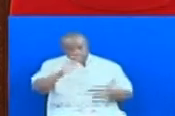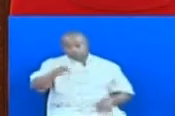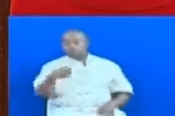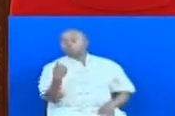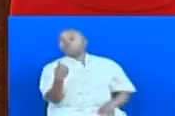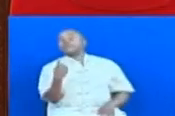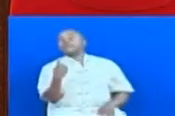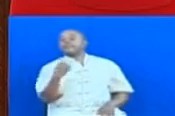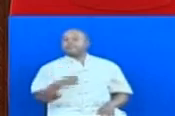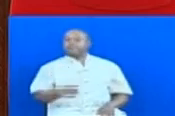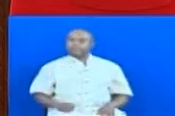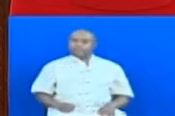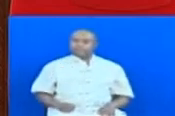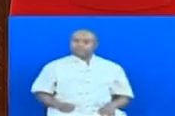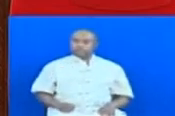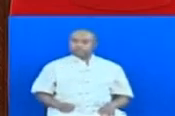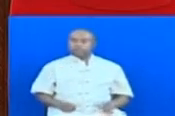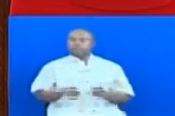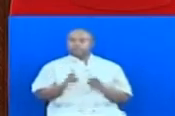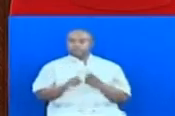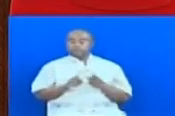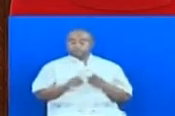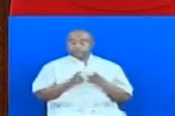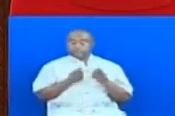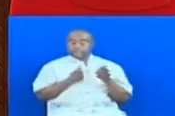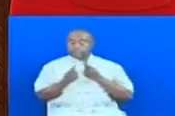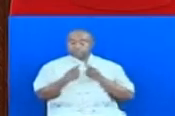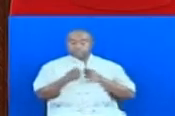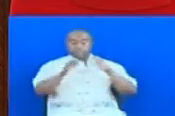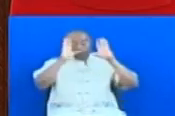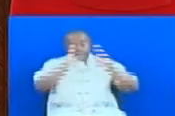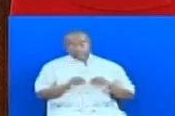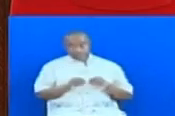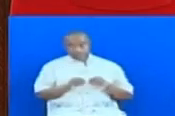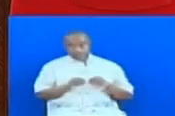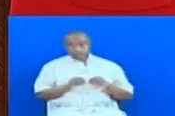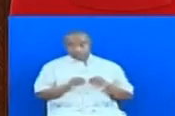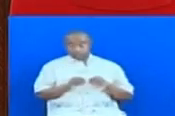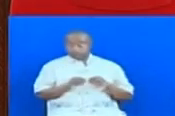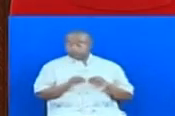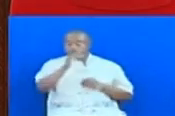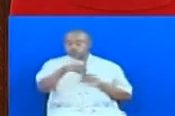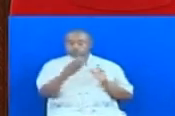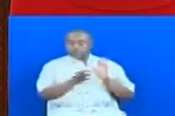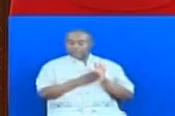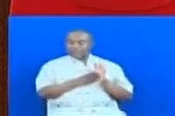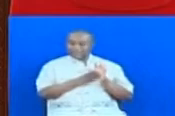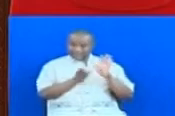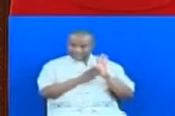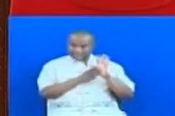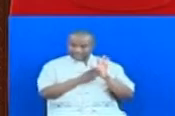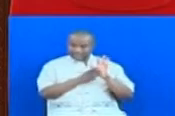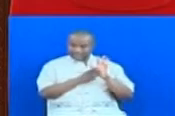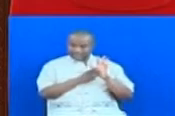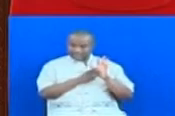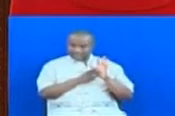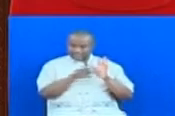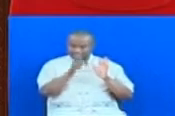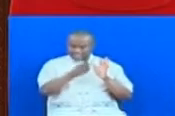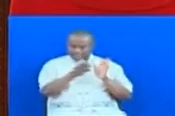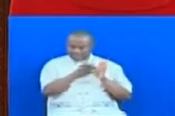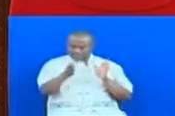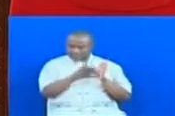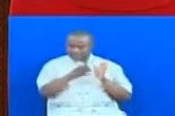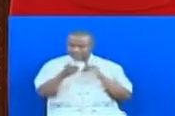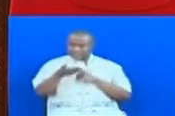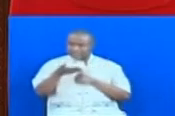alafu mjadala wa taarifa ya CAG tutakuja kufanya mwezi wa 8. Hapa katikati serikali